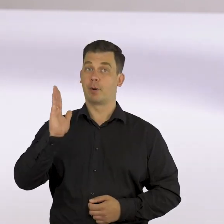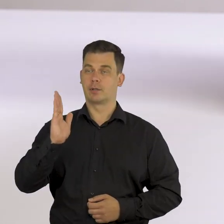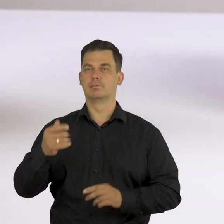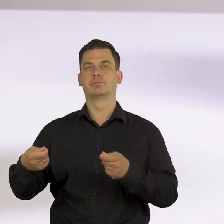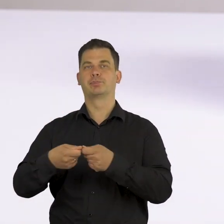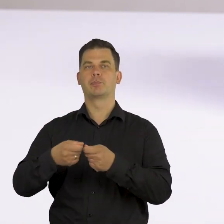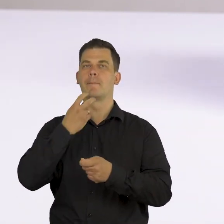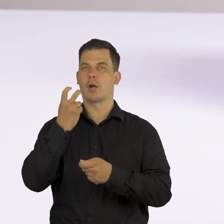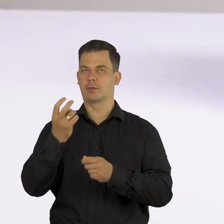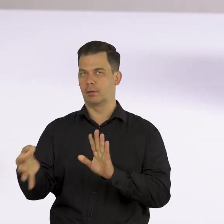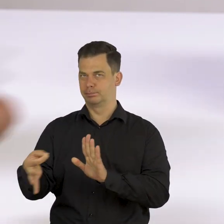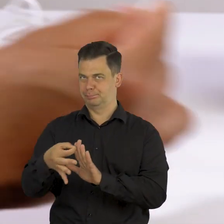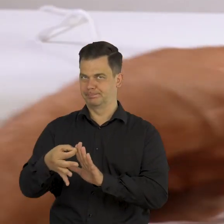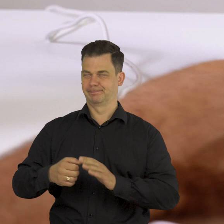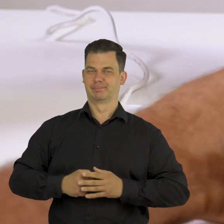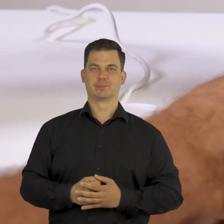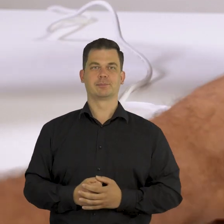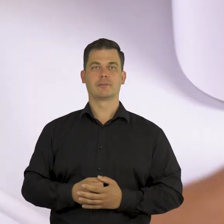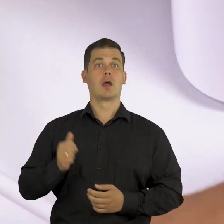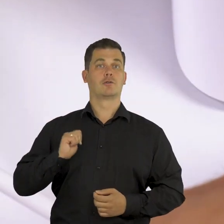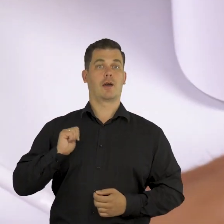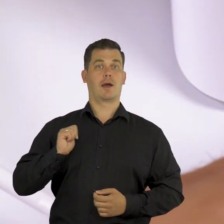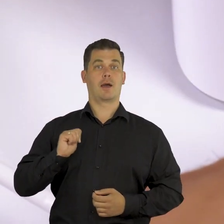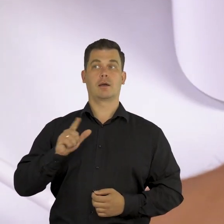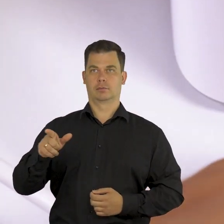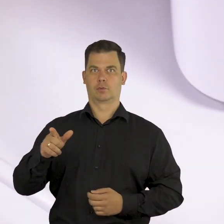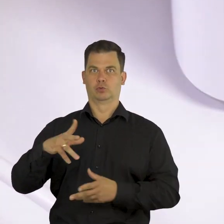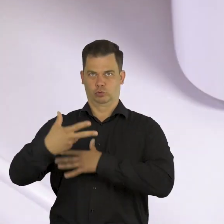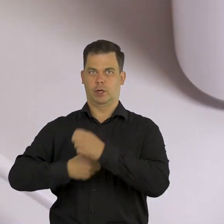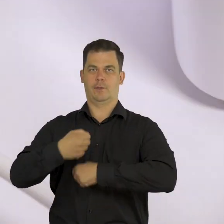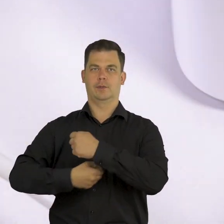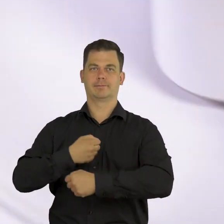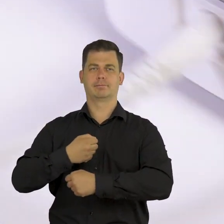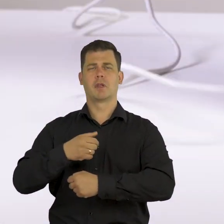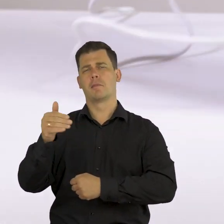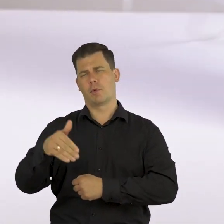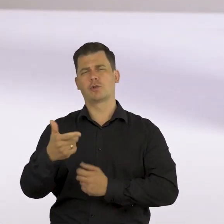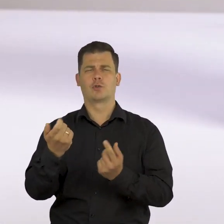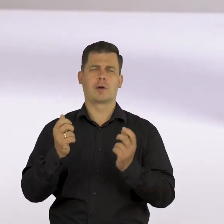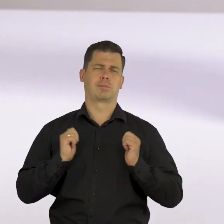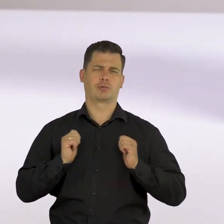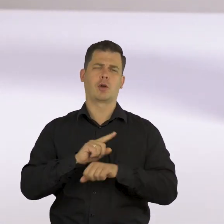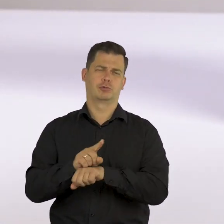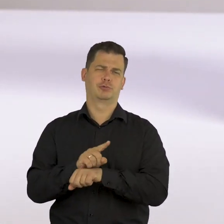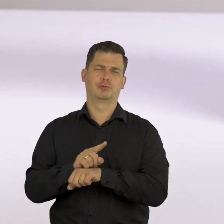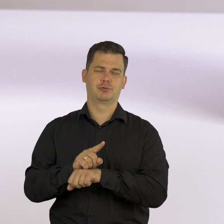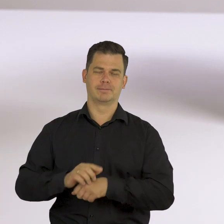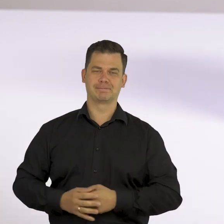Następnie podłącz zasilacz i poczekaj, aż router uruchomi się. Może to chwilę potrwać.